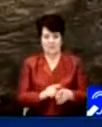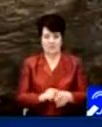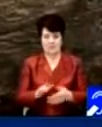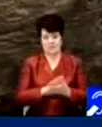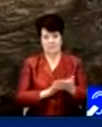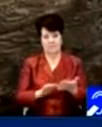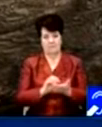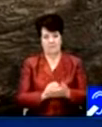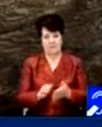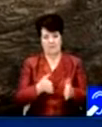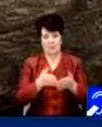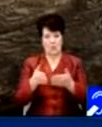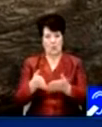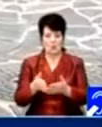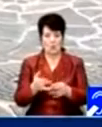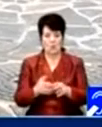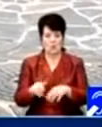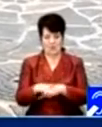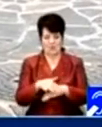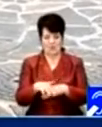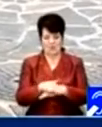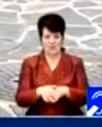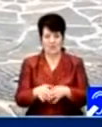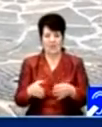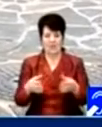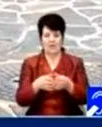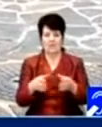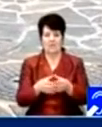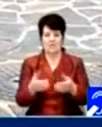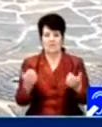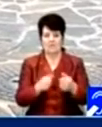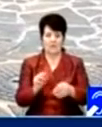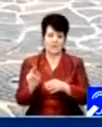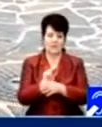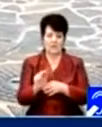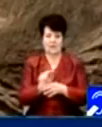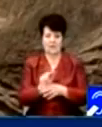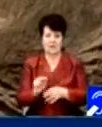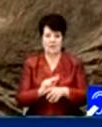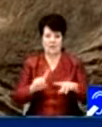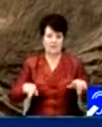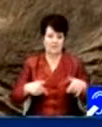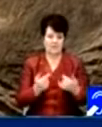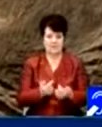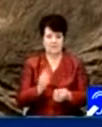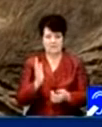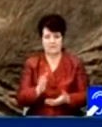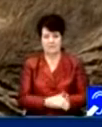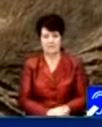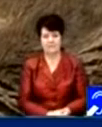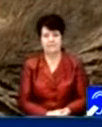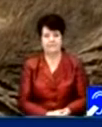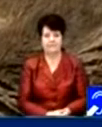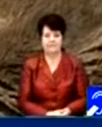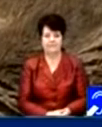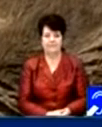curtea interioară a Palatului Culturii din Iași, unde o echipă formată din restauratori istorici și etnografi o vor studia. În